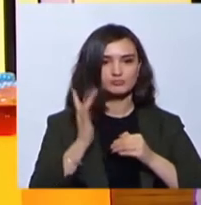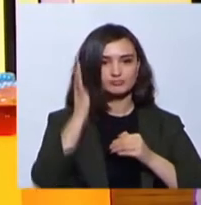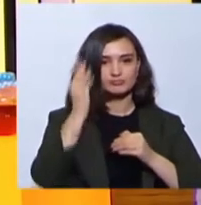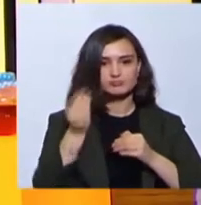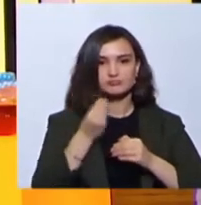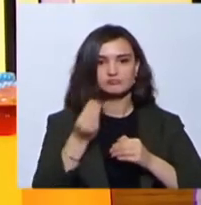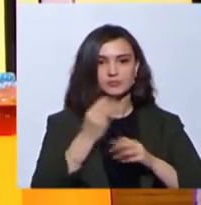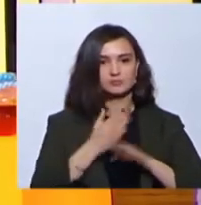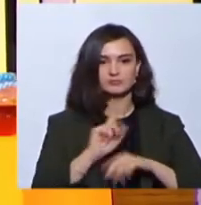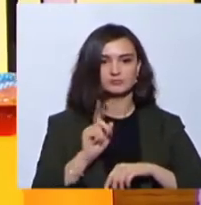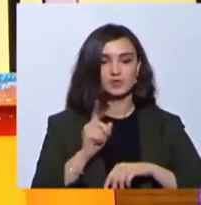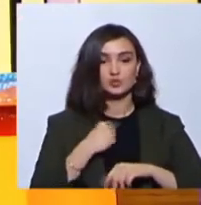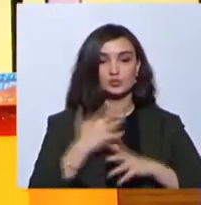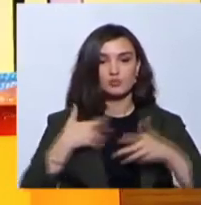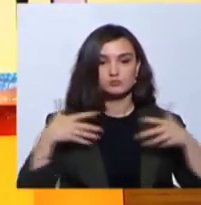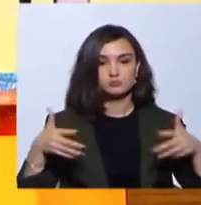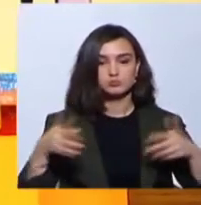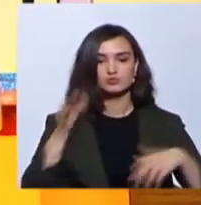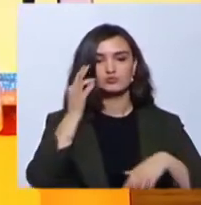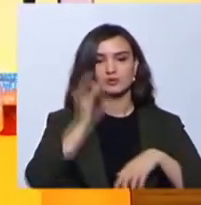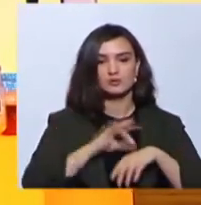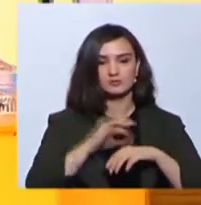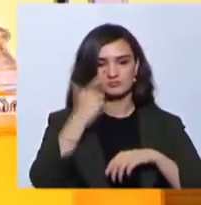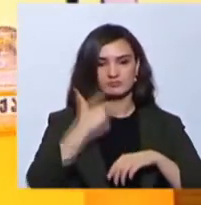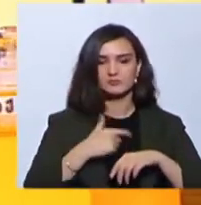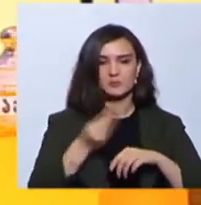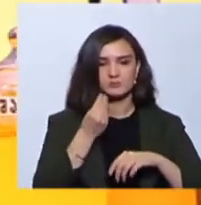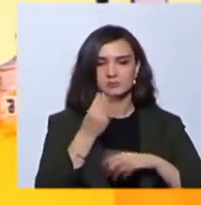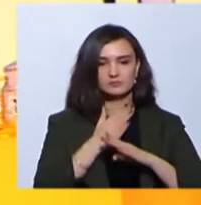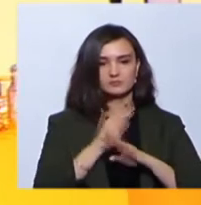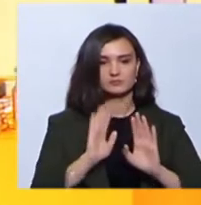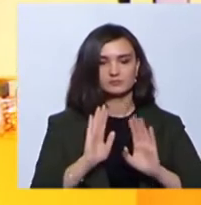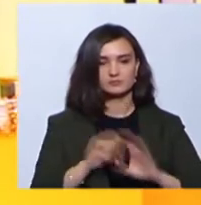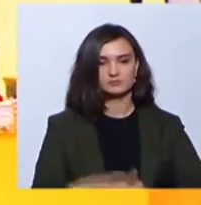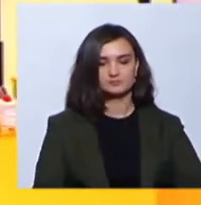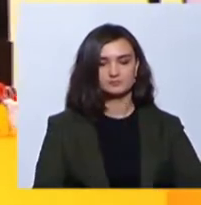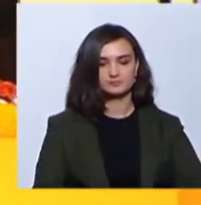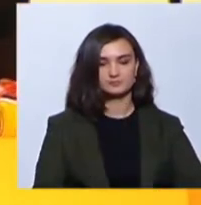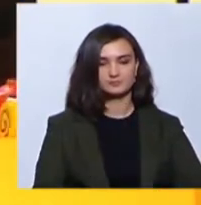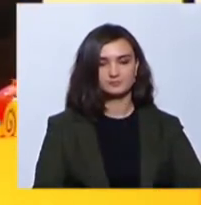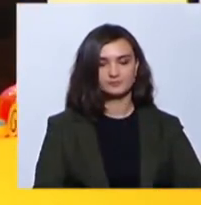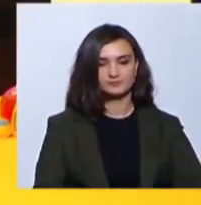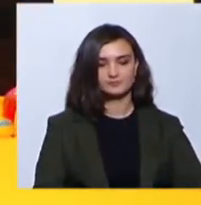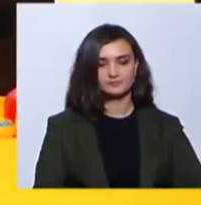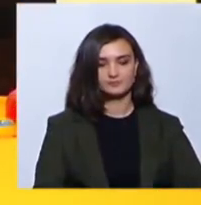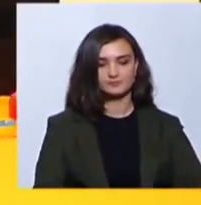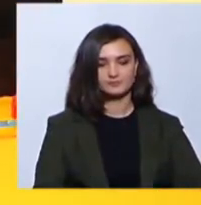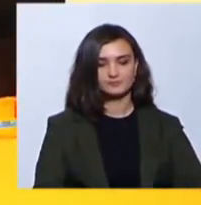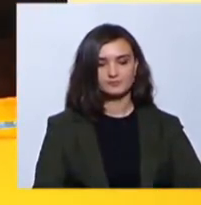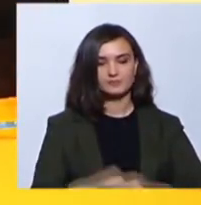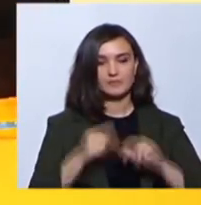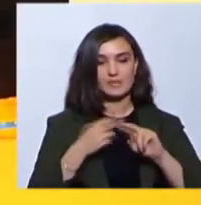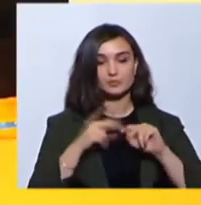პურს განსაკუთრებით, თუ ჩვენ გვაქვს სიმსუქნე, შაქრიანი დიაბეტი და იგივე პიკუკის სინდრომი, რომელზედაც ქალბატონი ნათია საუბრობდა. ამიტომ